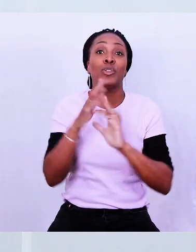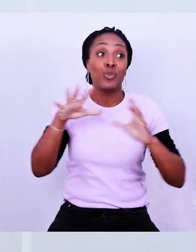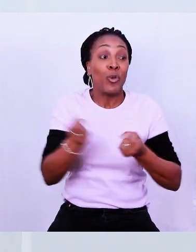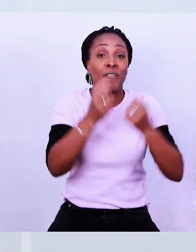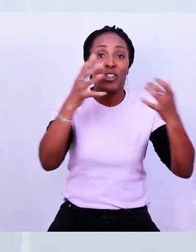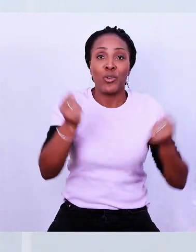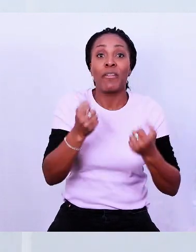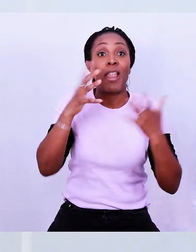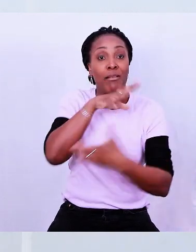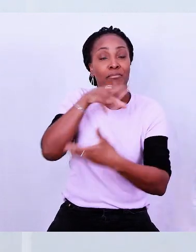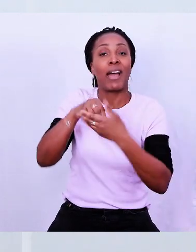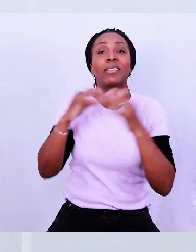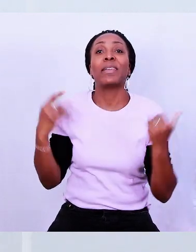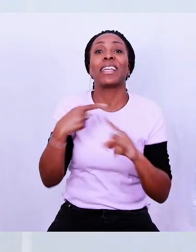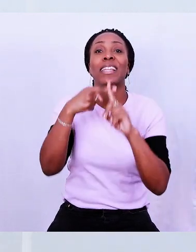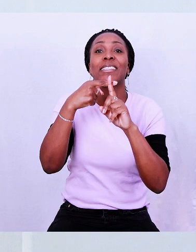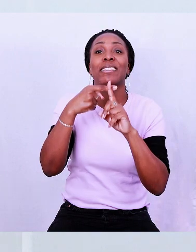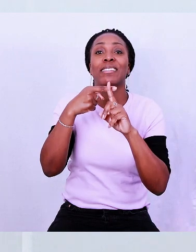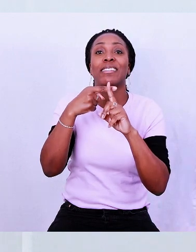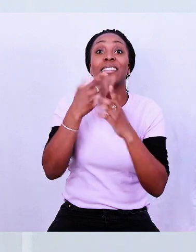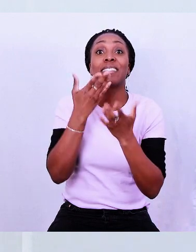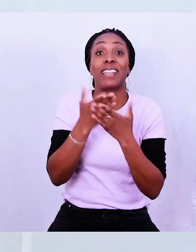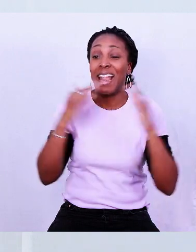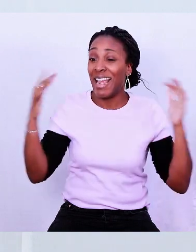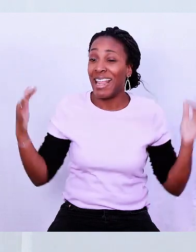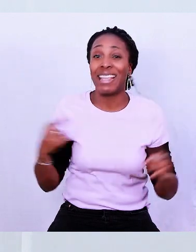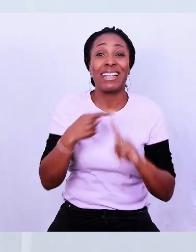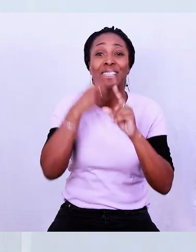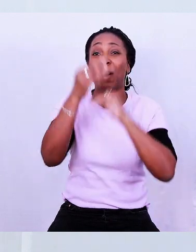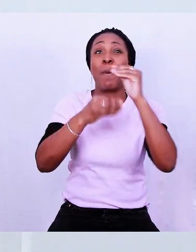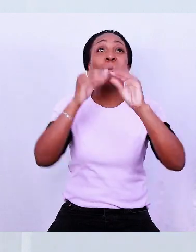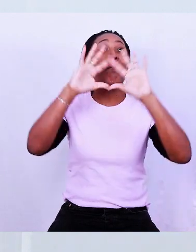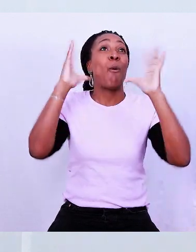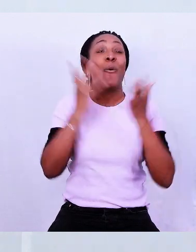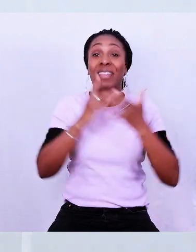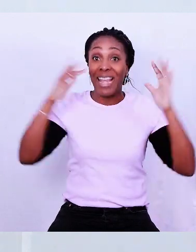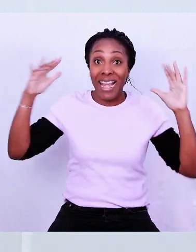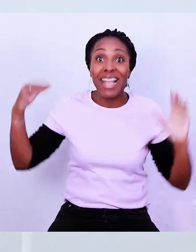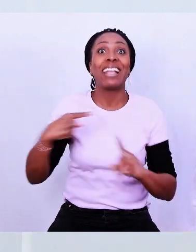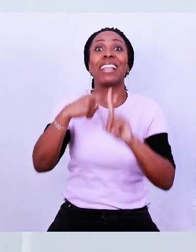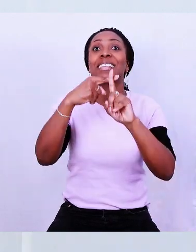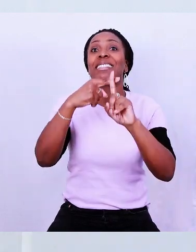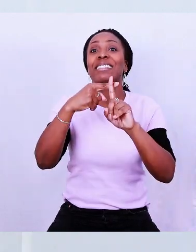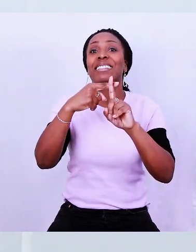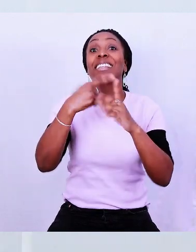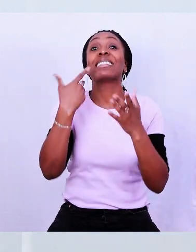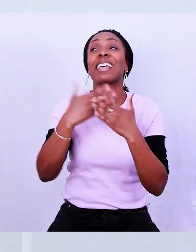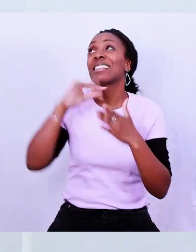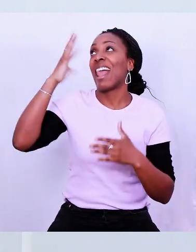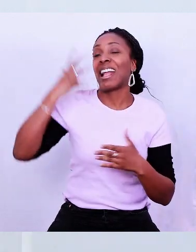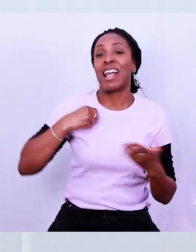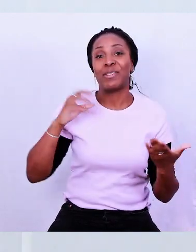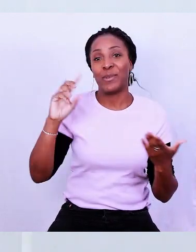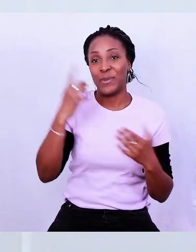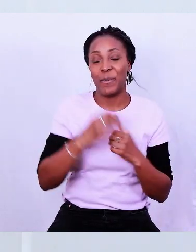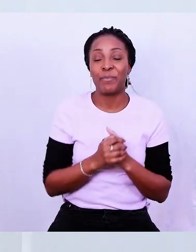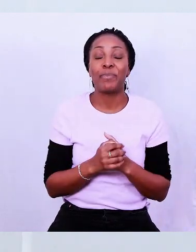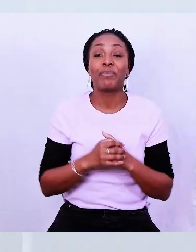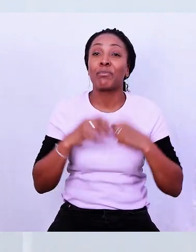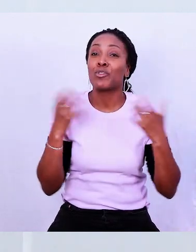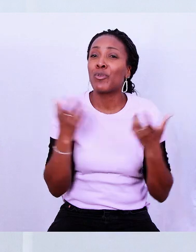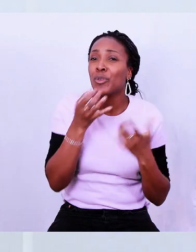sauvés et font partie de l'Église. Et cette Église universelle qui est sur toute la terre. Et ça, c'est la grâce de Dieu. Mais j'aimerais te